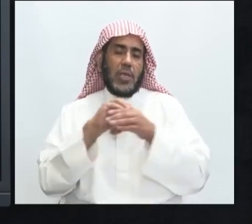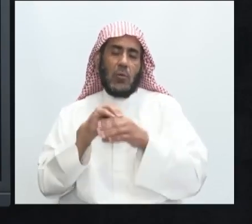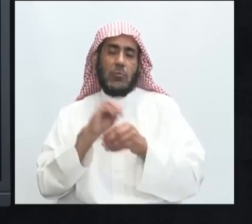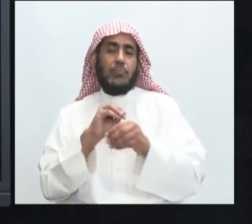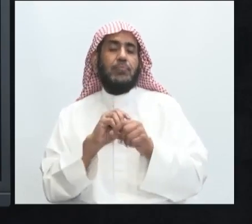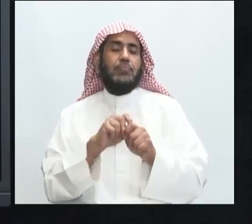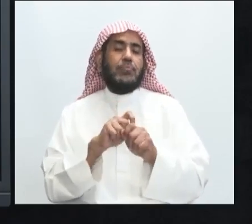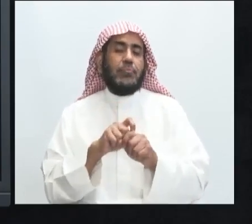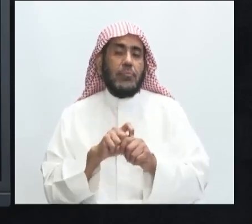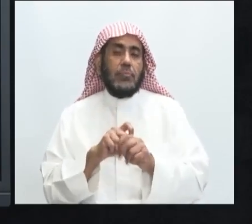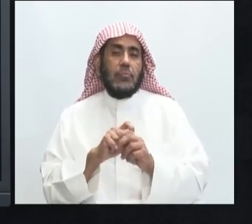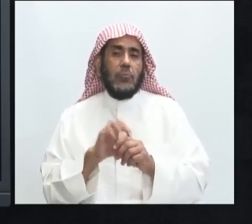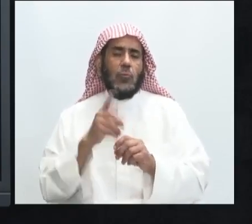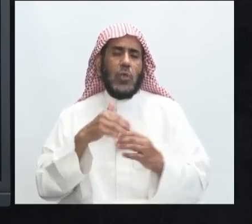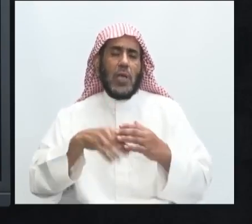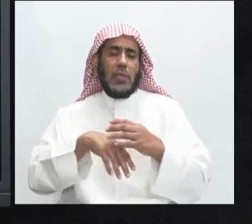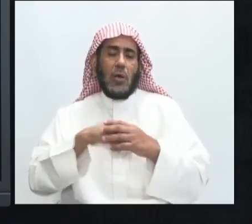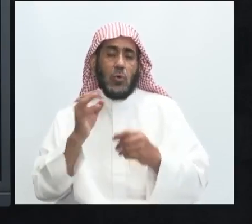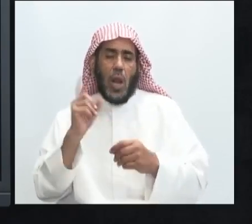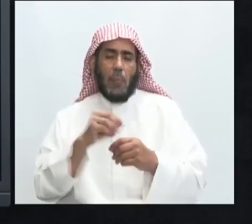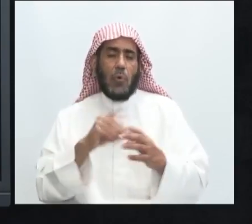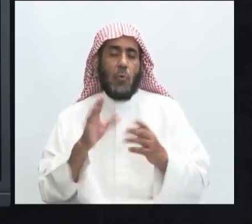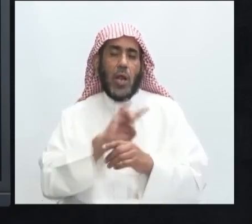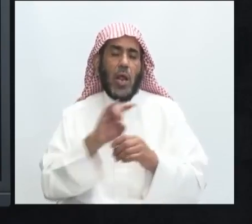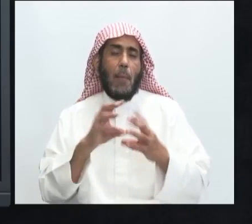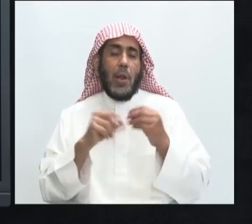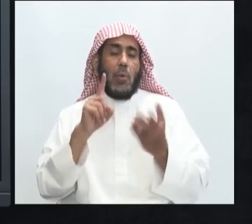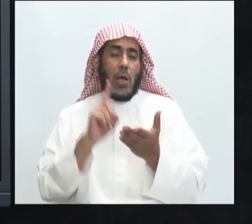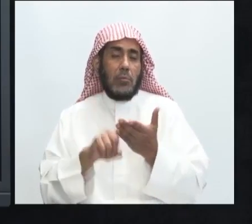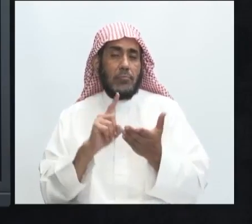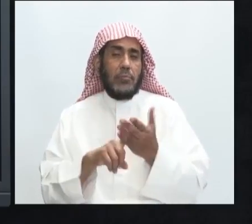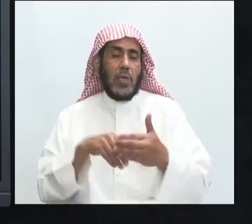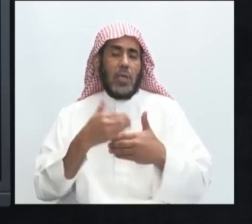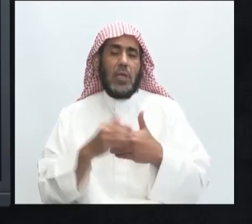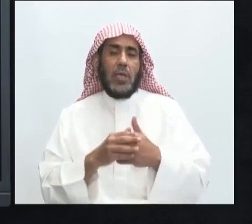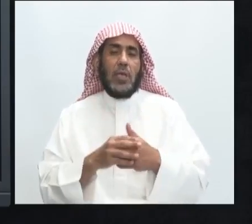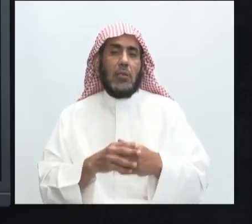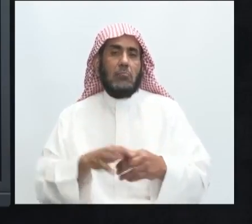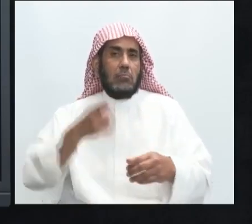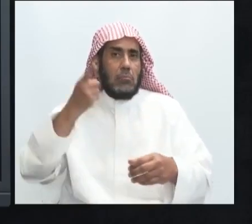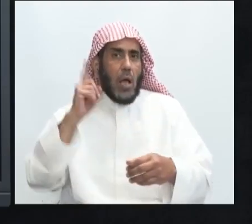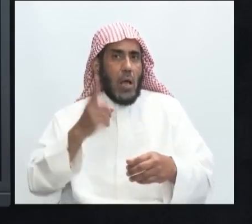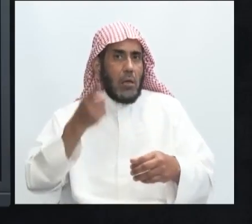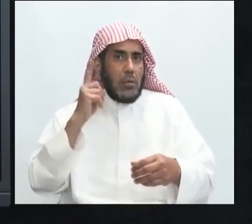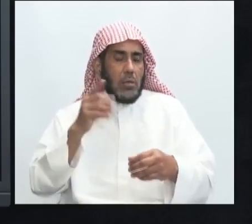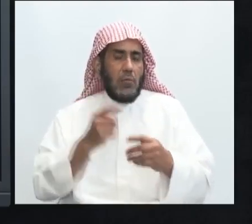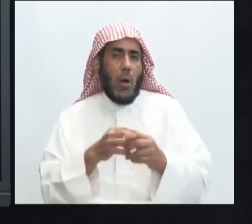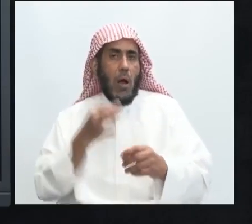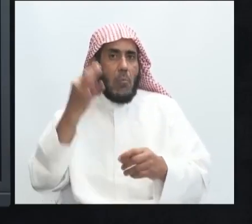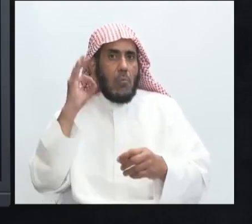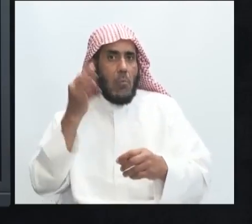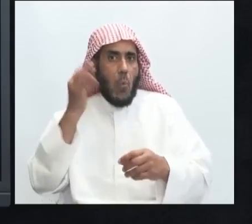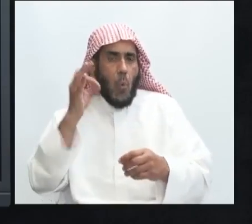وايضا هنا قد يخرج الامر والنهي عن معنيهما الحقيقيين الى التهديد ويكون في مقام الوعيد